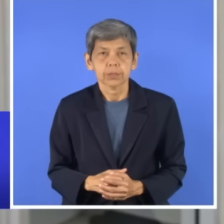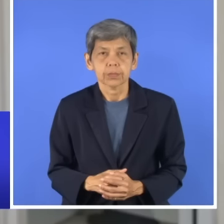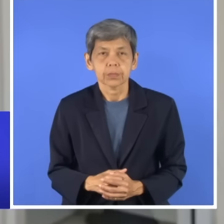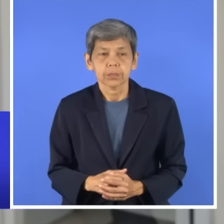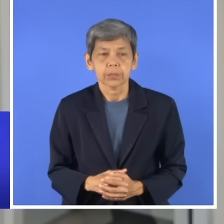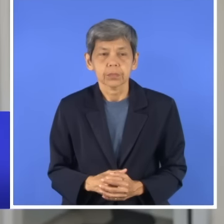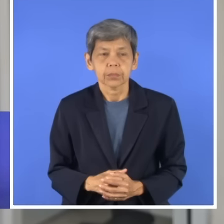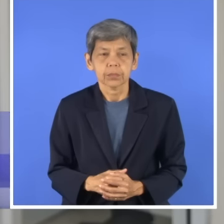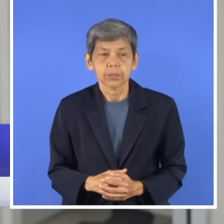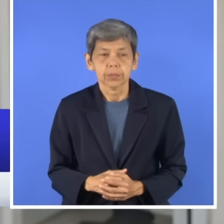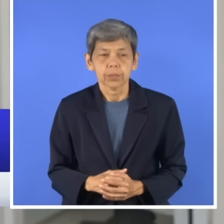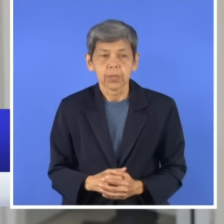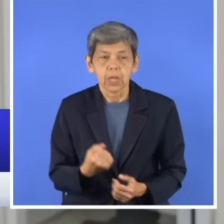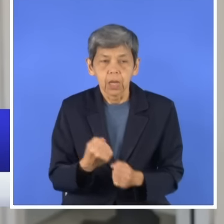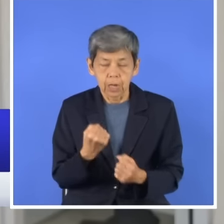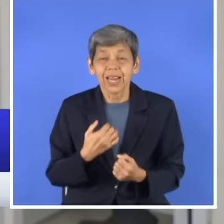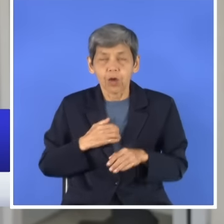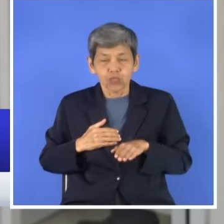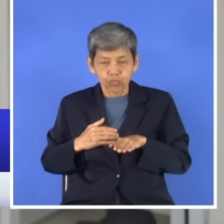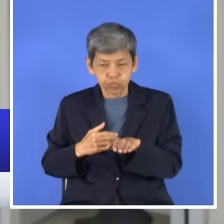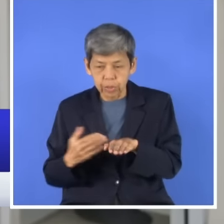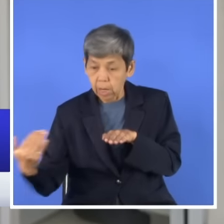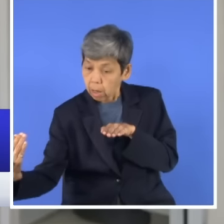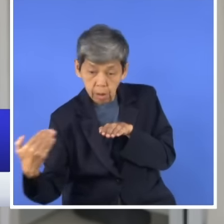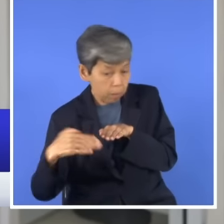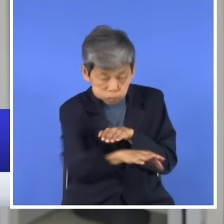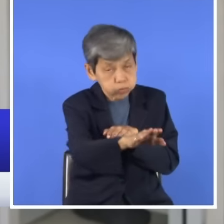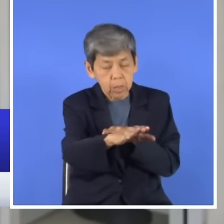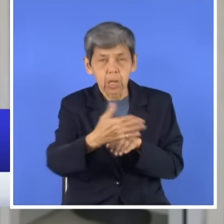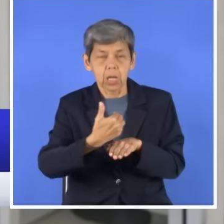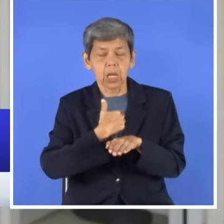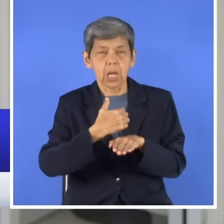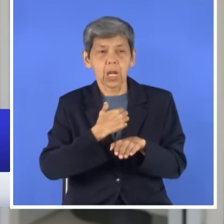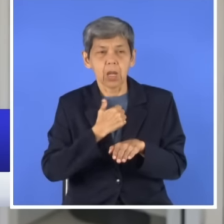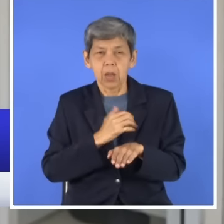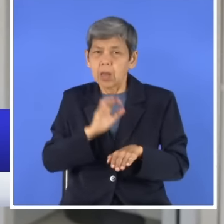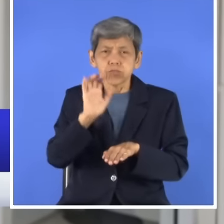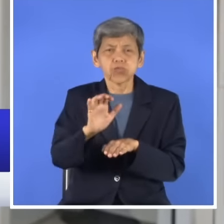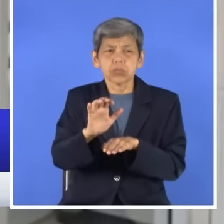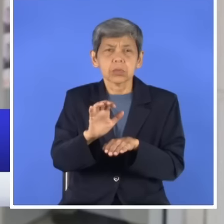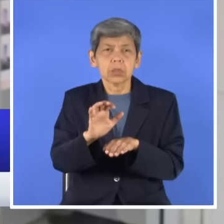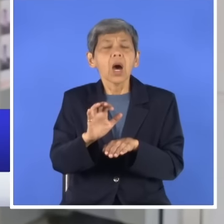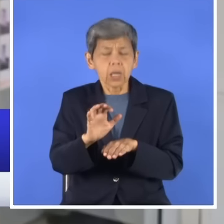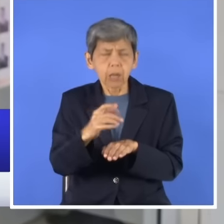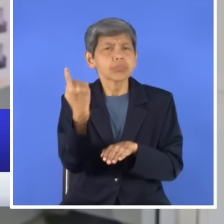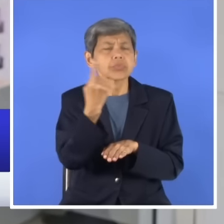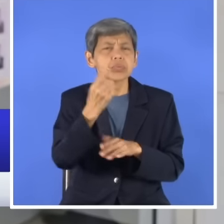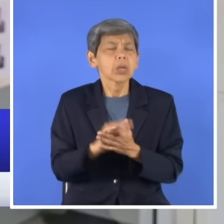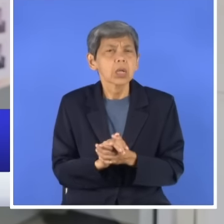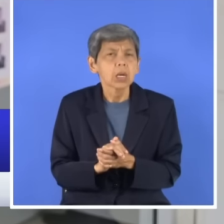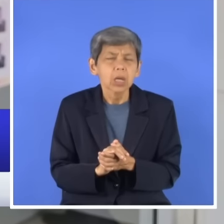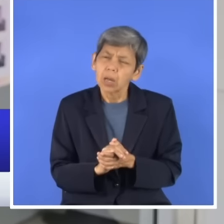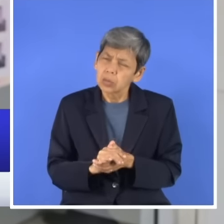เขากลับรถตัดหน้าผมก็บีบแตรใส่เขา ตรงจุดนั้นบริเวณตรงไหนครับ ตร